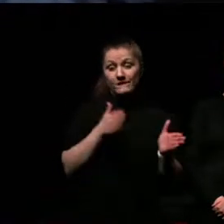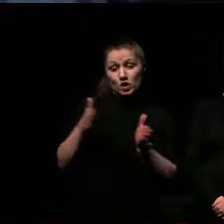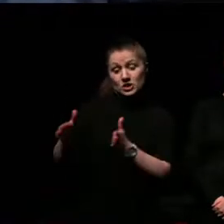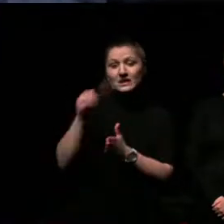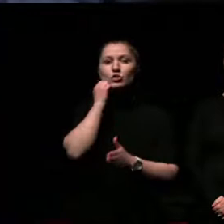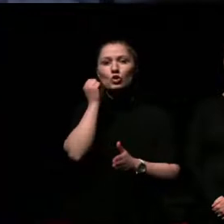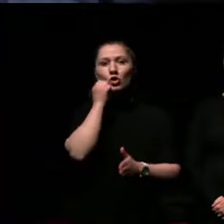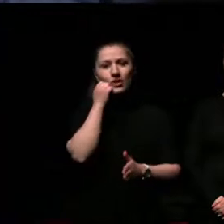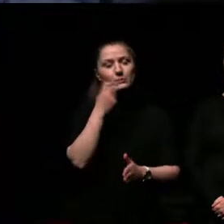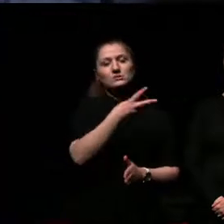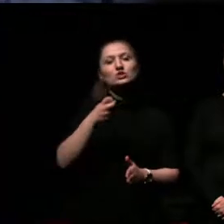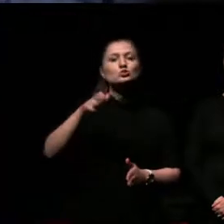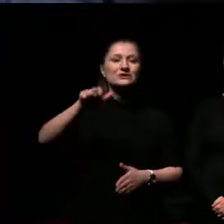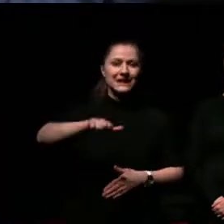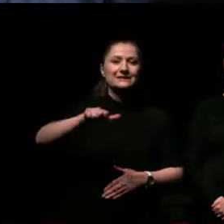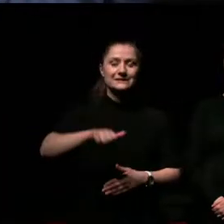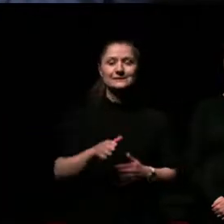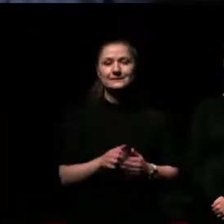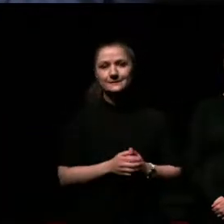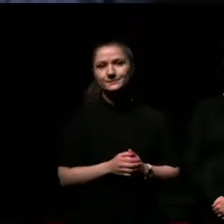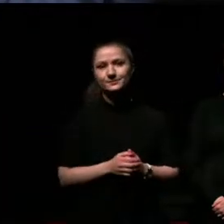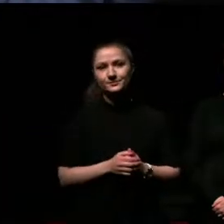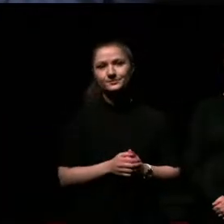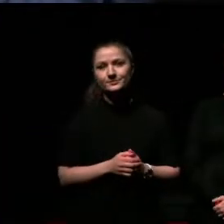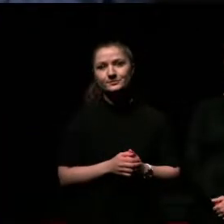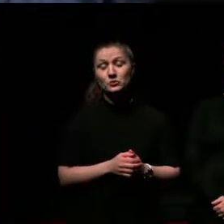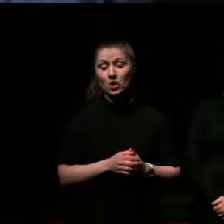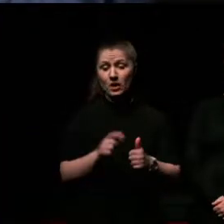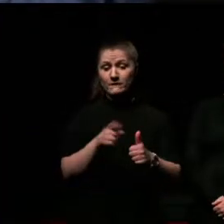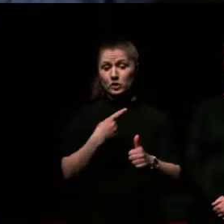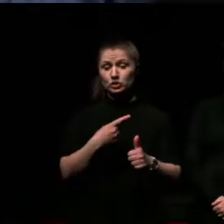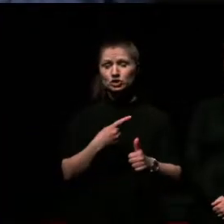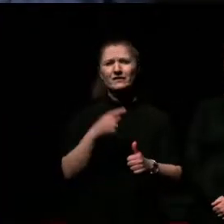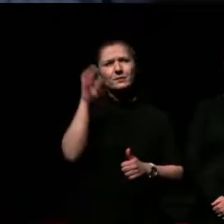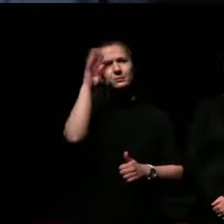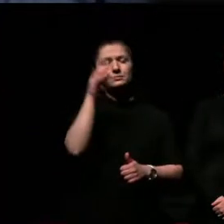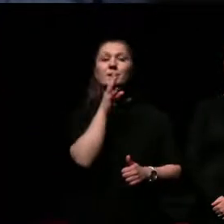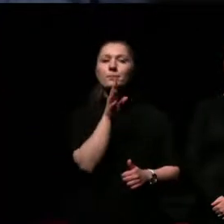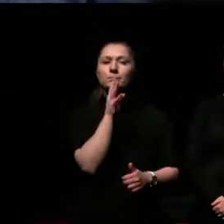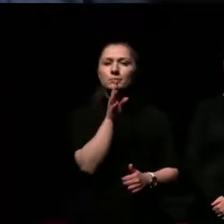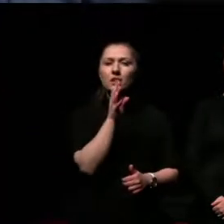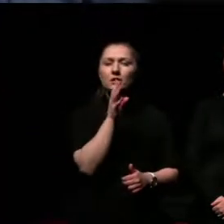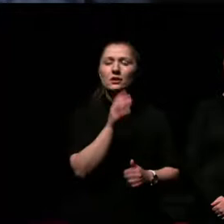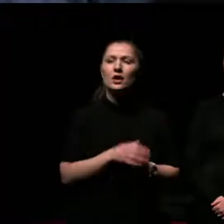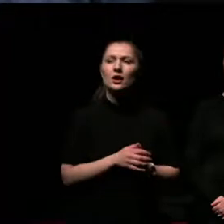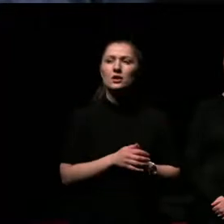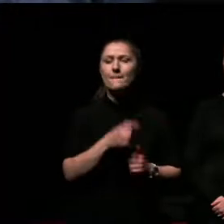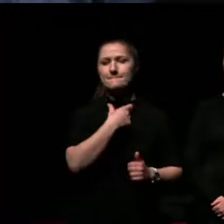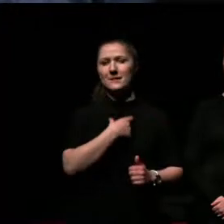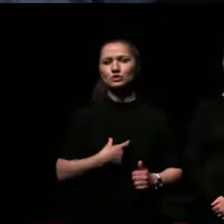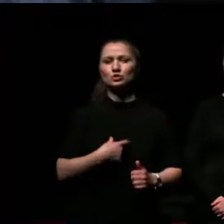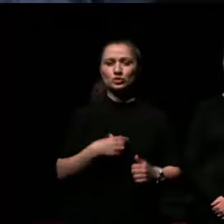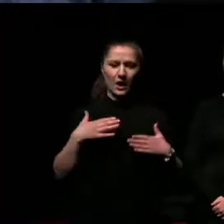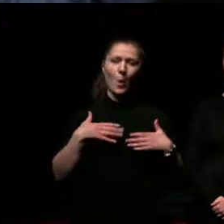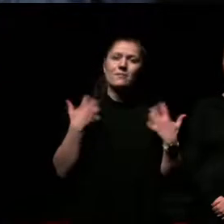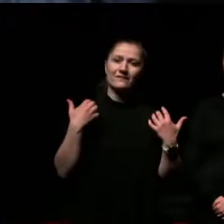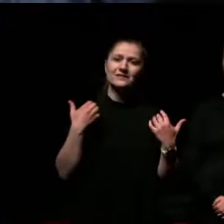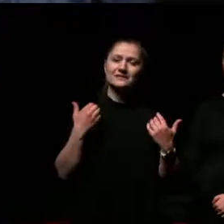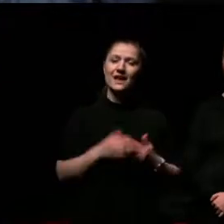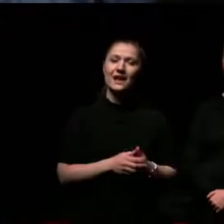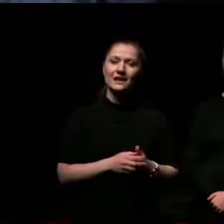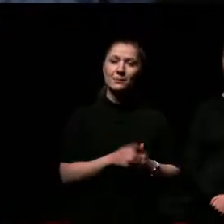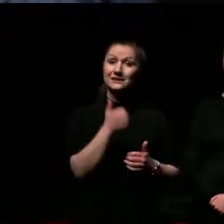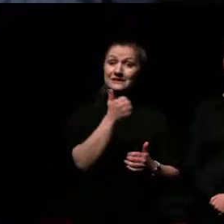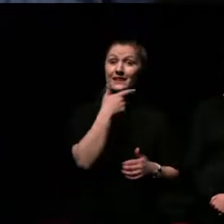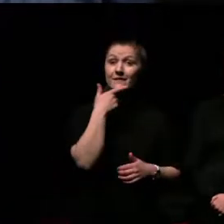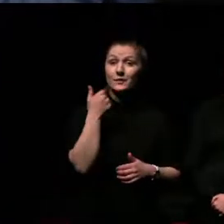i 2016. Det første vi tenkte å snakke litt om er våre personlige opplevelser med